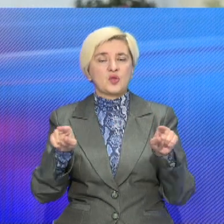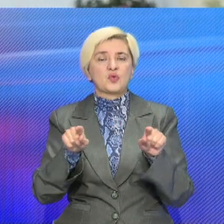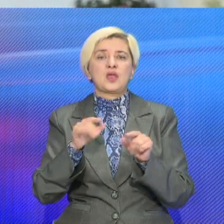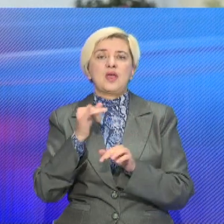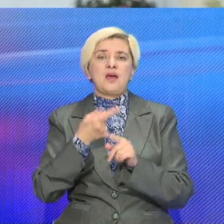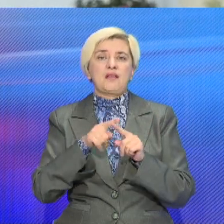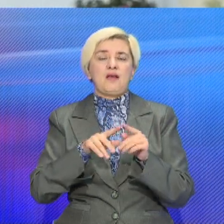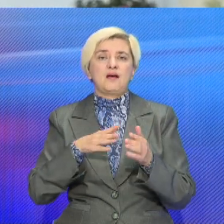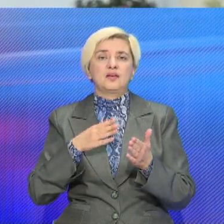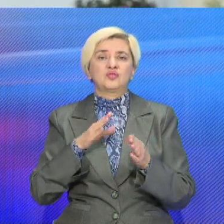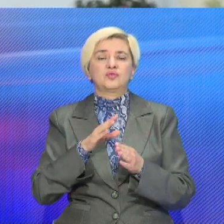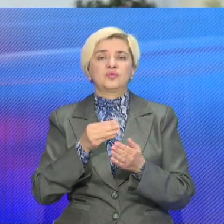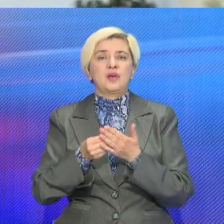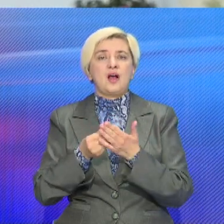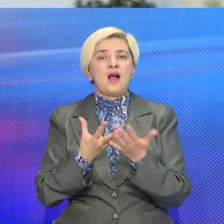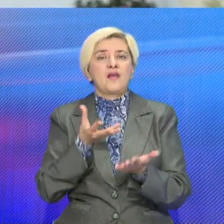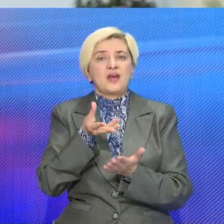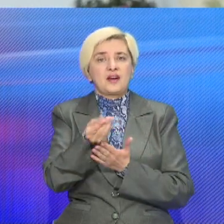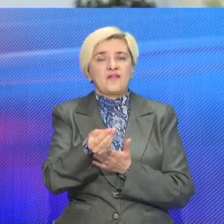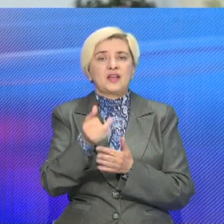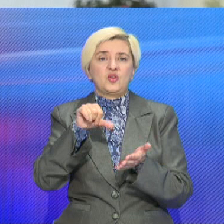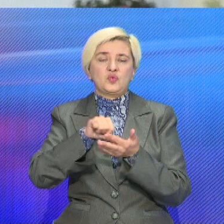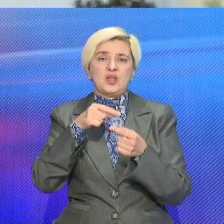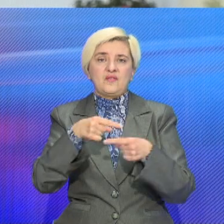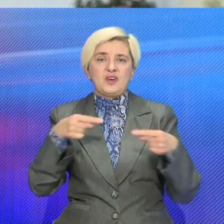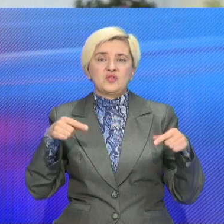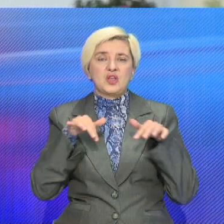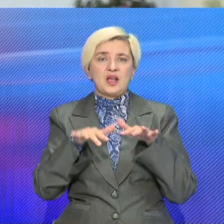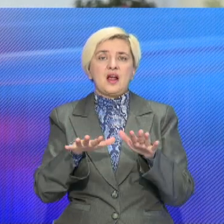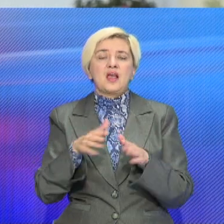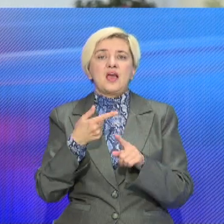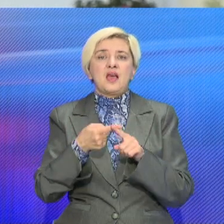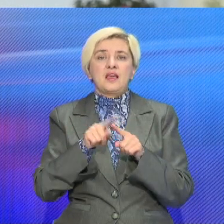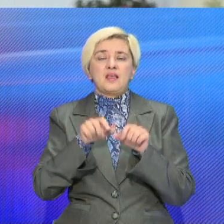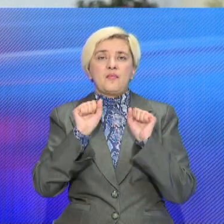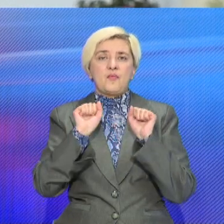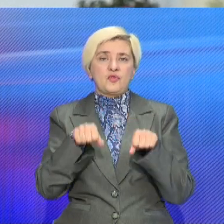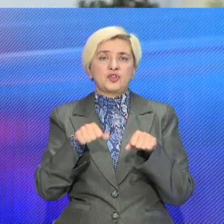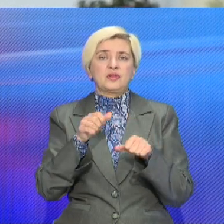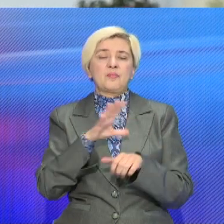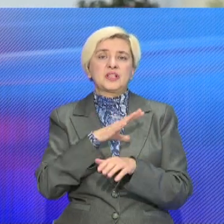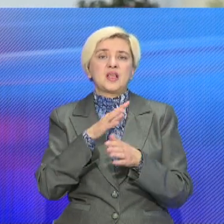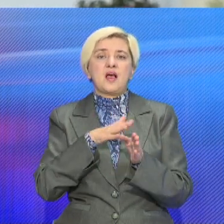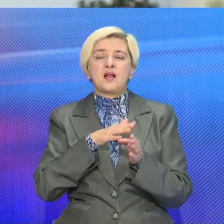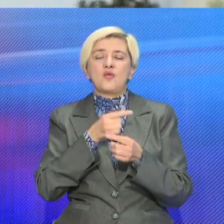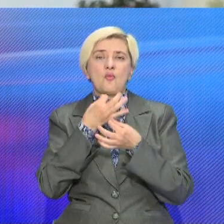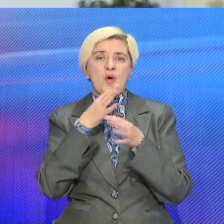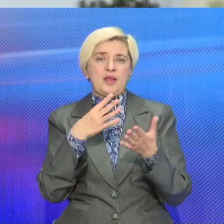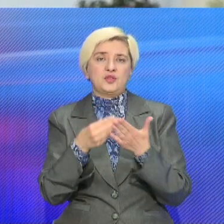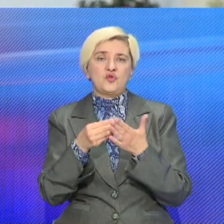она не регламентируется, это может быть абсолютно любая сумма, она потом собирается, аккумулируется, и